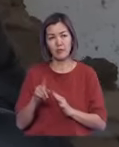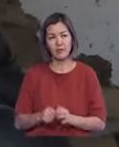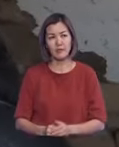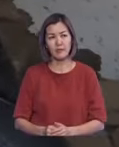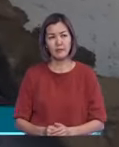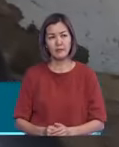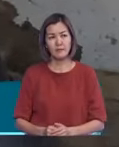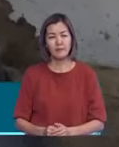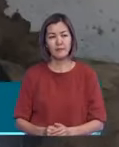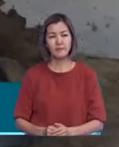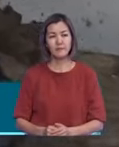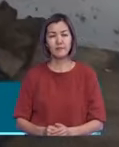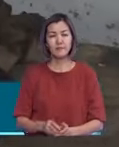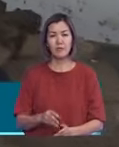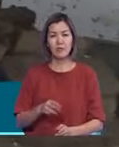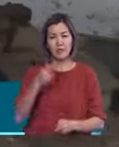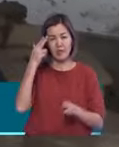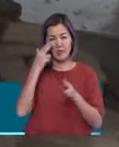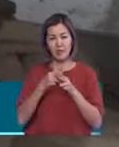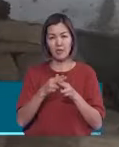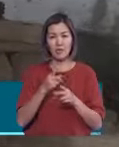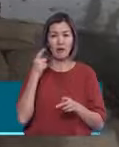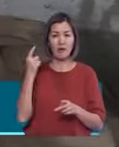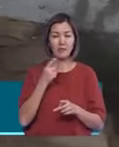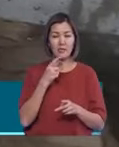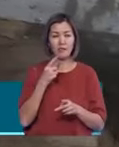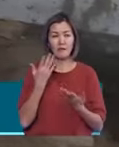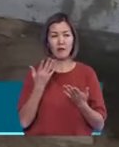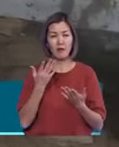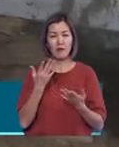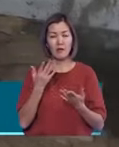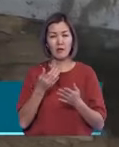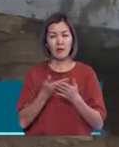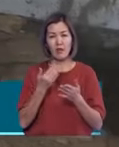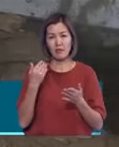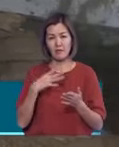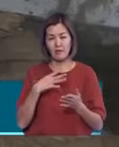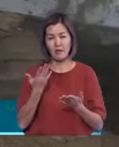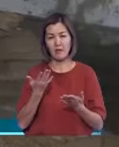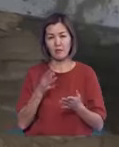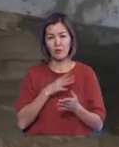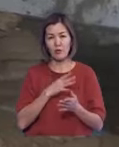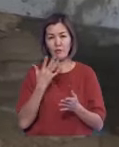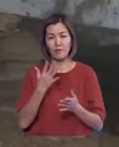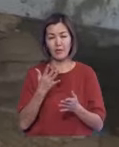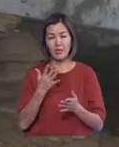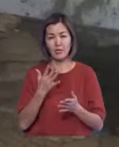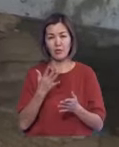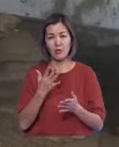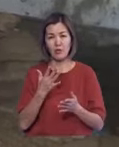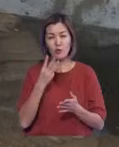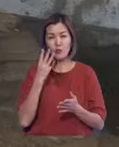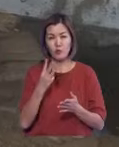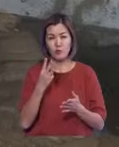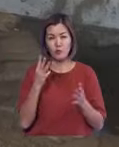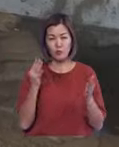артынан егіз ереді демекші, Ерлан ағамыздың шаруашылығында мұндай егіз төлдер алғаш емес. Былтырғы жылдың өзінде 5 қой үшем десе керек.